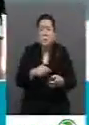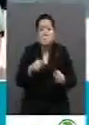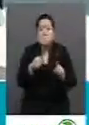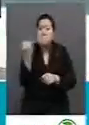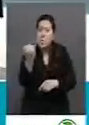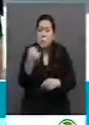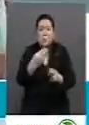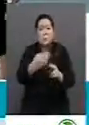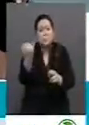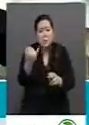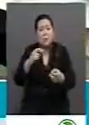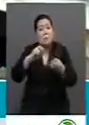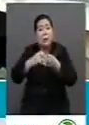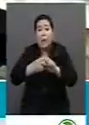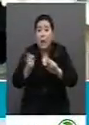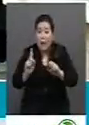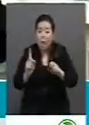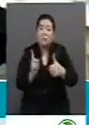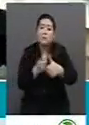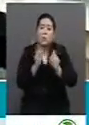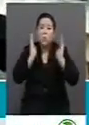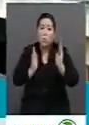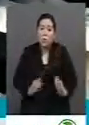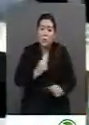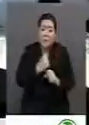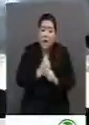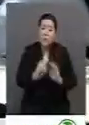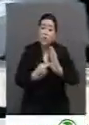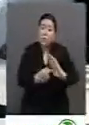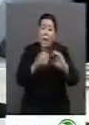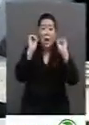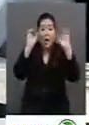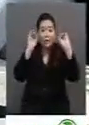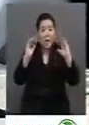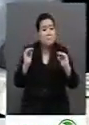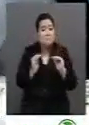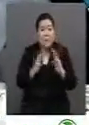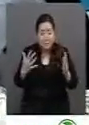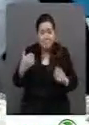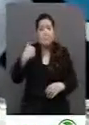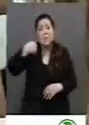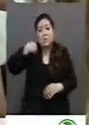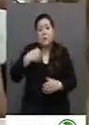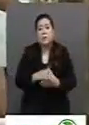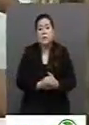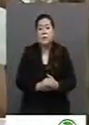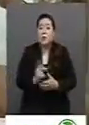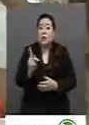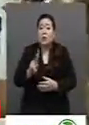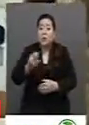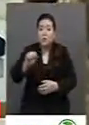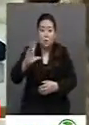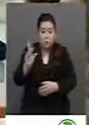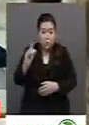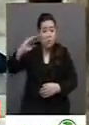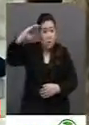สถาบันอุดมศึกษาที่มีทั้งปัญหาของบุคลากรอย่างอาจารย์ที่ไปร้องเรียนถึงความไม่เป็นธรรมเกิดขึ้นค่ะหลังจากที่คสช.ได้